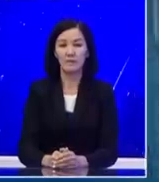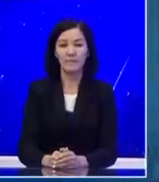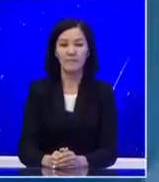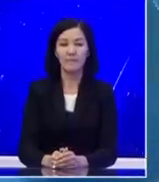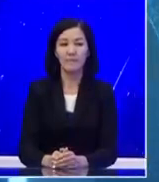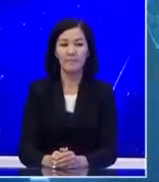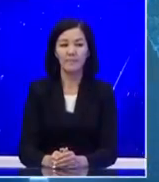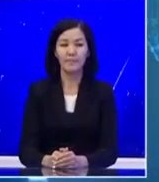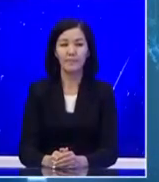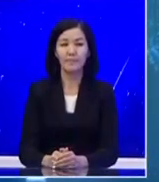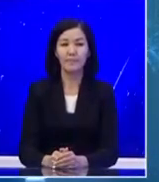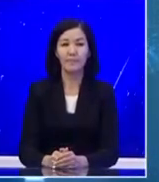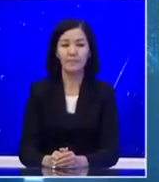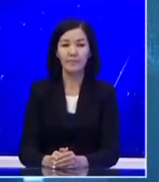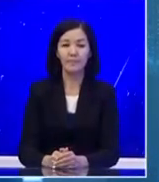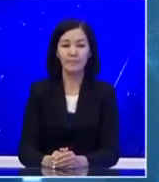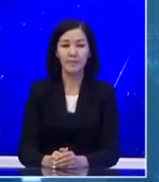Өтеев, Нұрсұлтан.